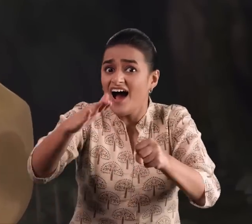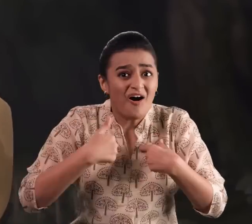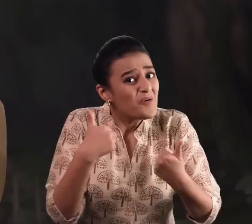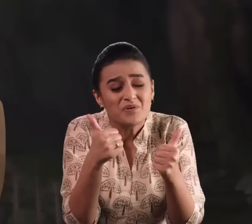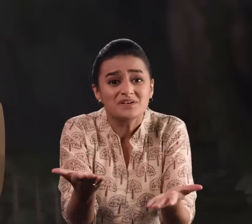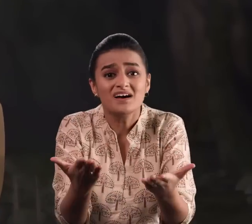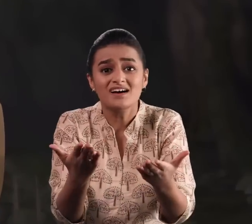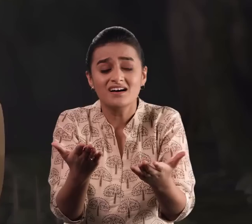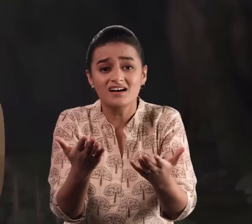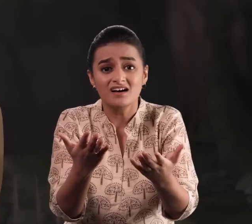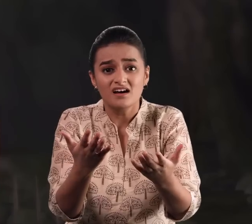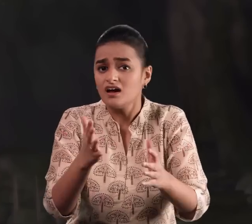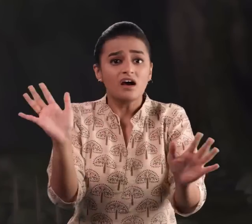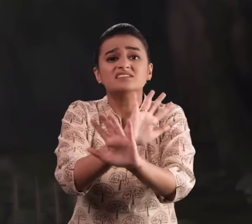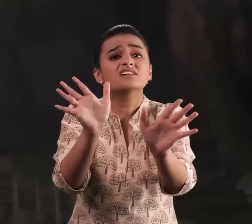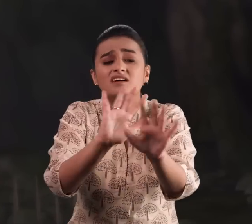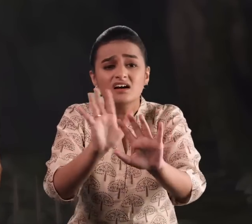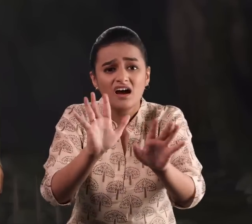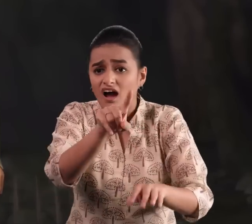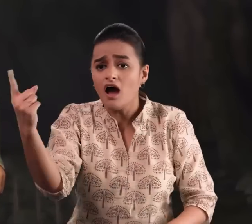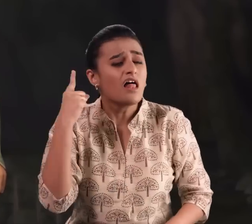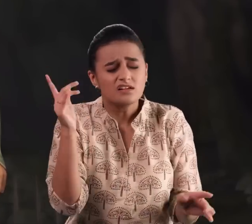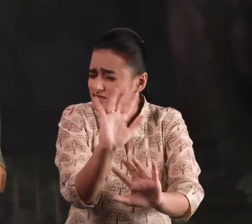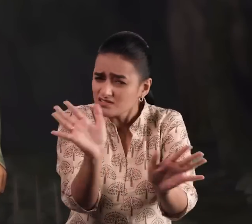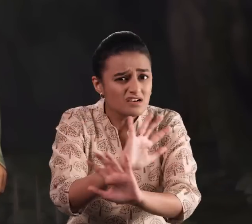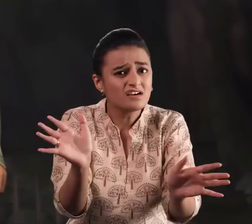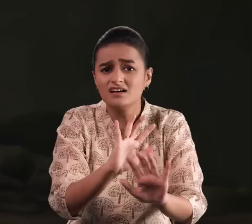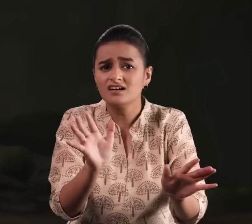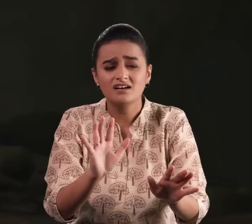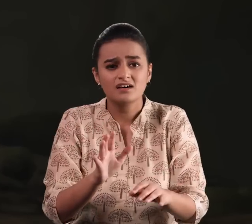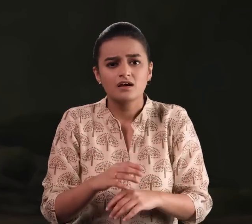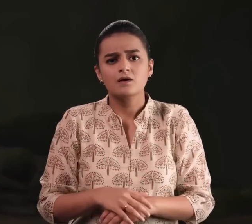कभी तुम्हारा शिकार भी नहीं कर पाऊंगा। नहीं, इनकी बात मत सुनो।